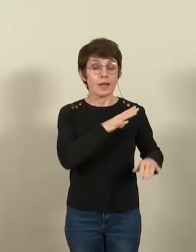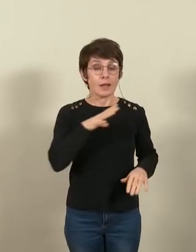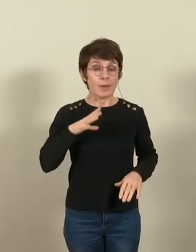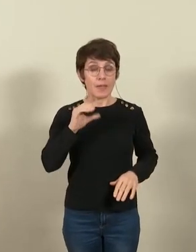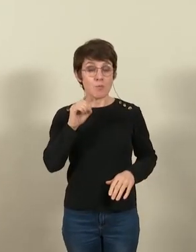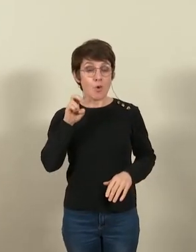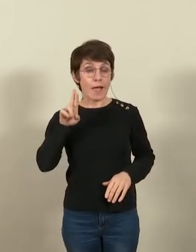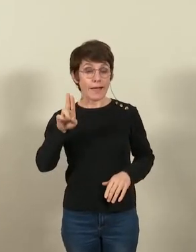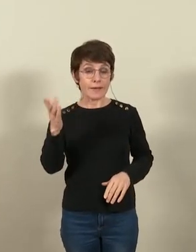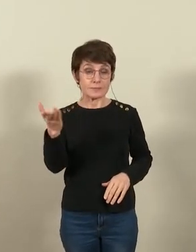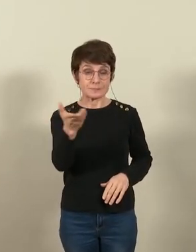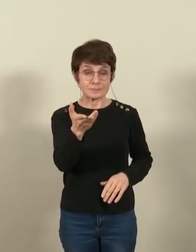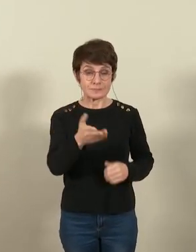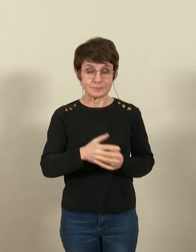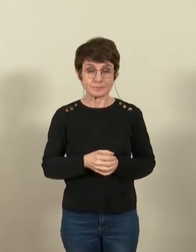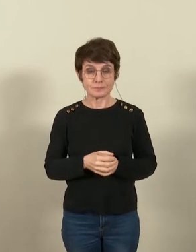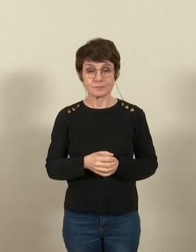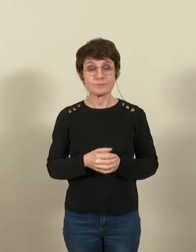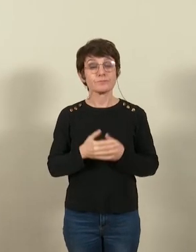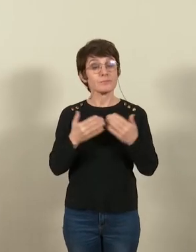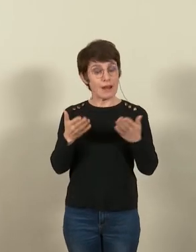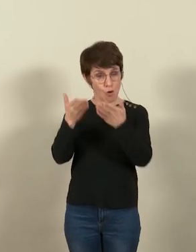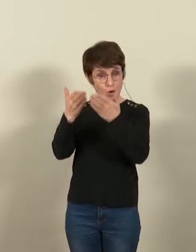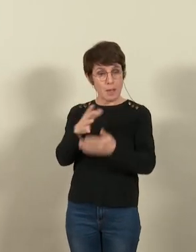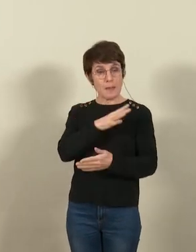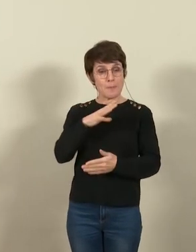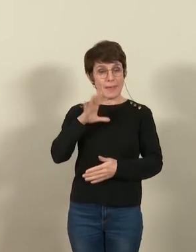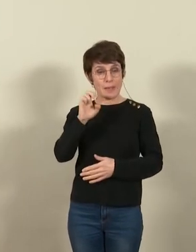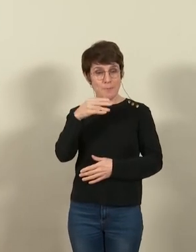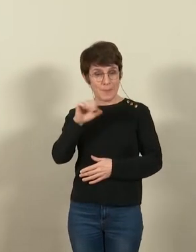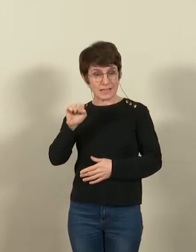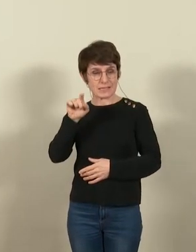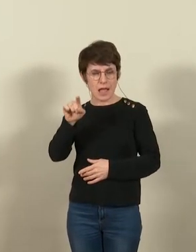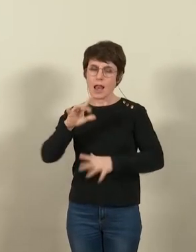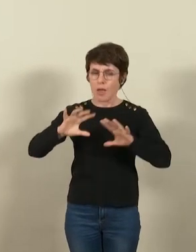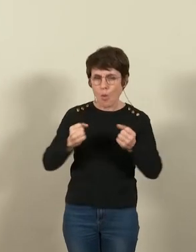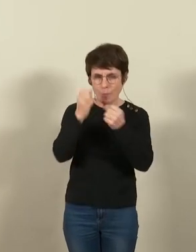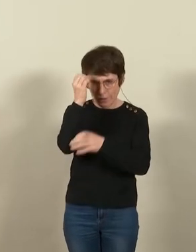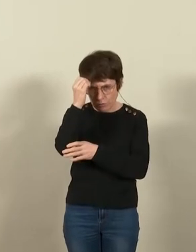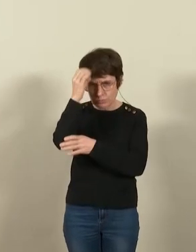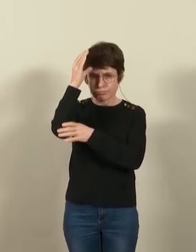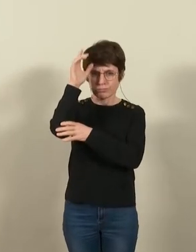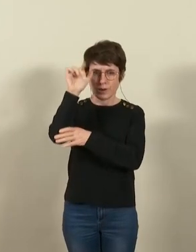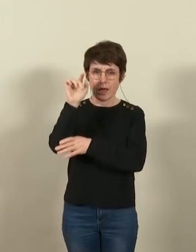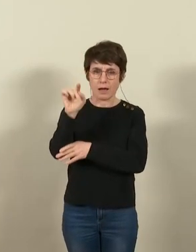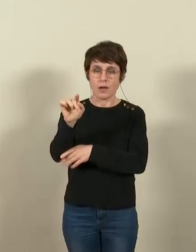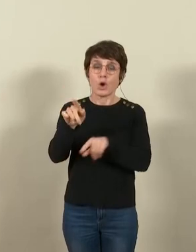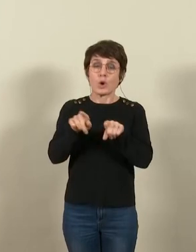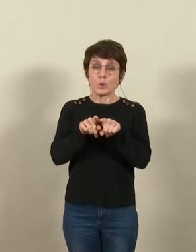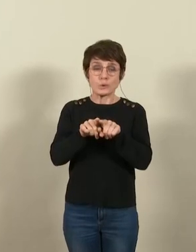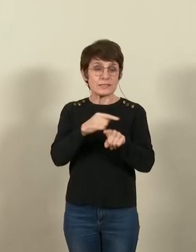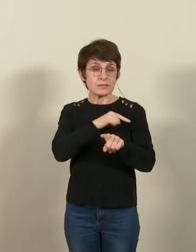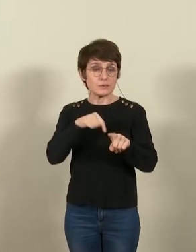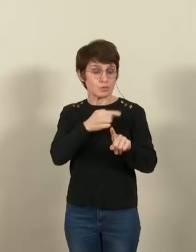coup compte tenu des des compétences de Madame B et aussi du fait que nous en amont nous n'avons pas